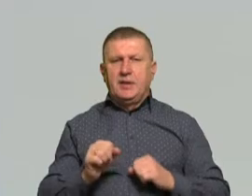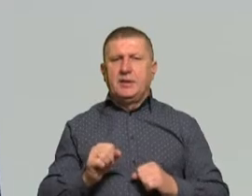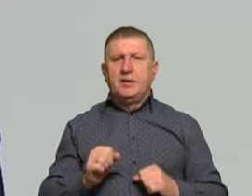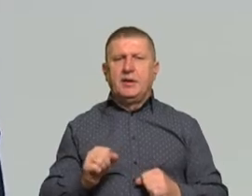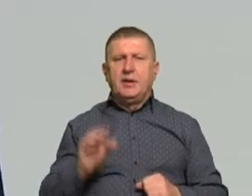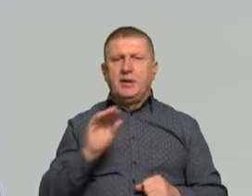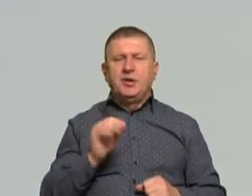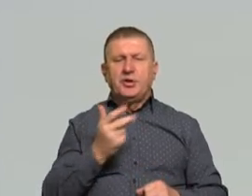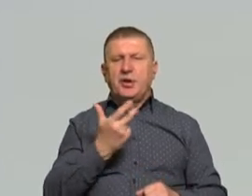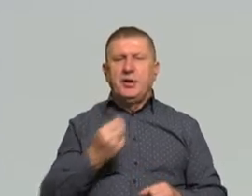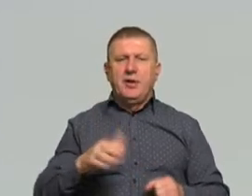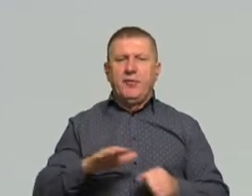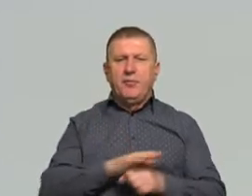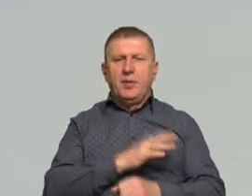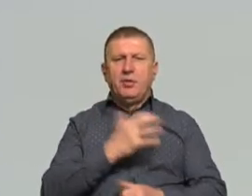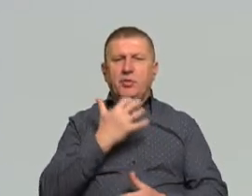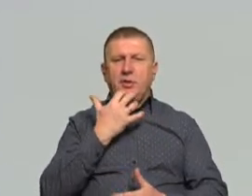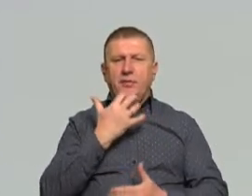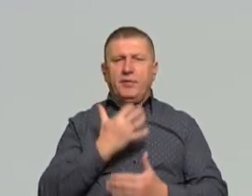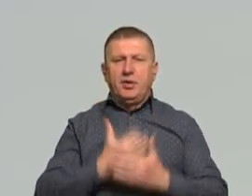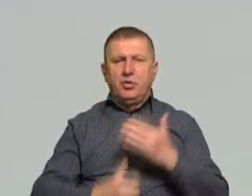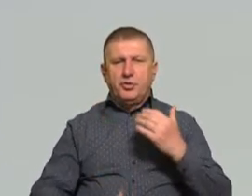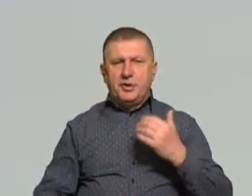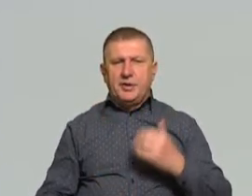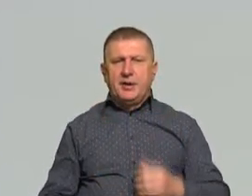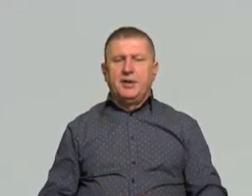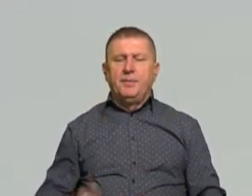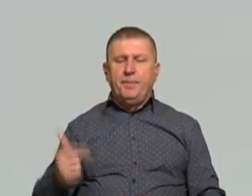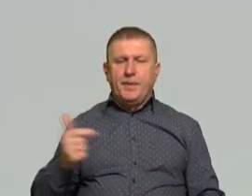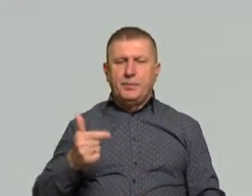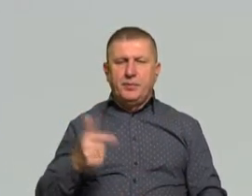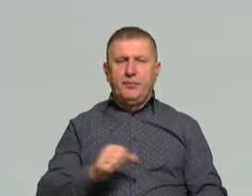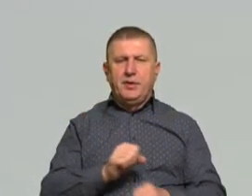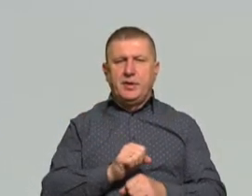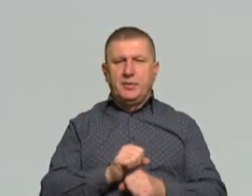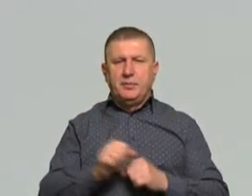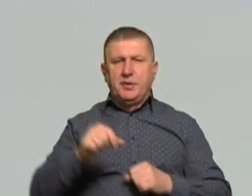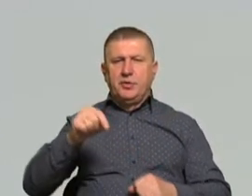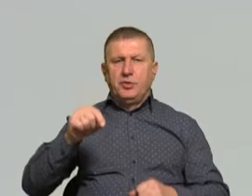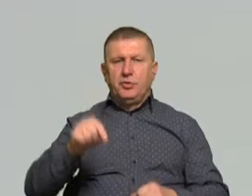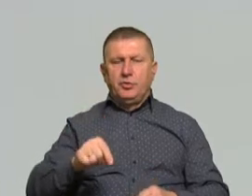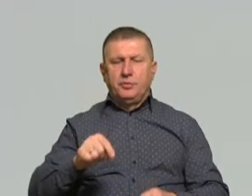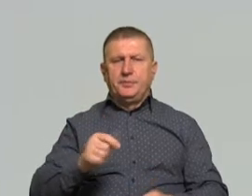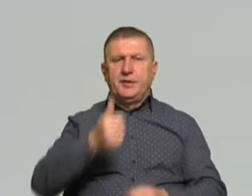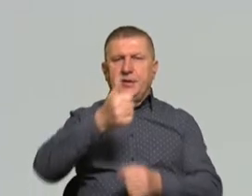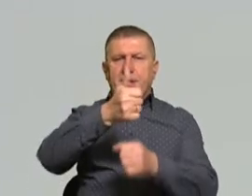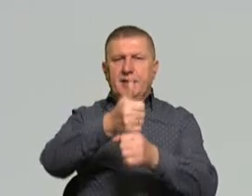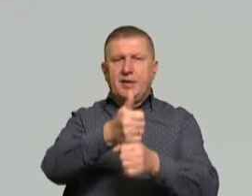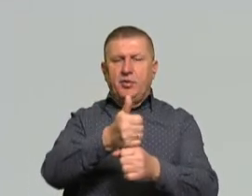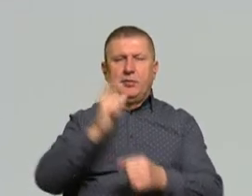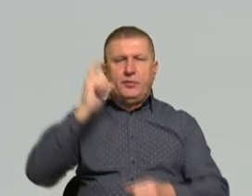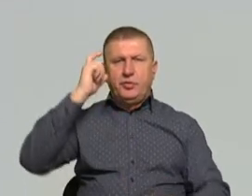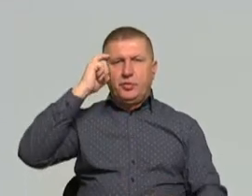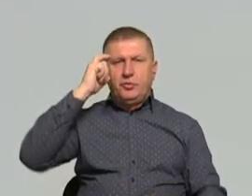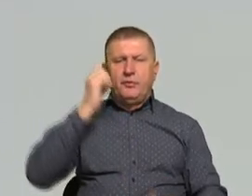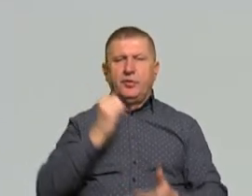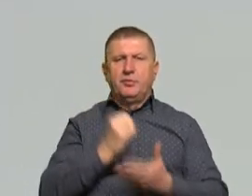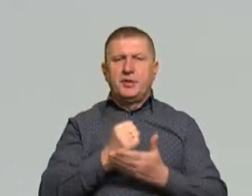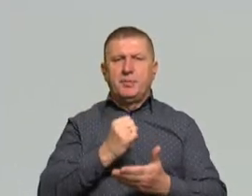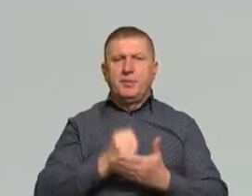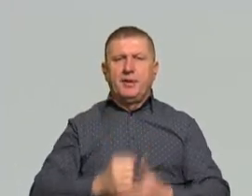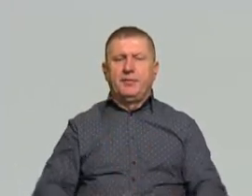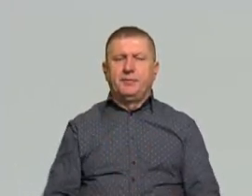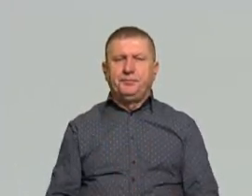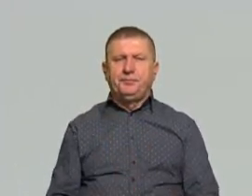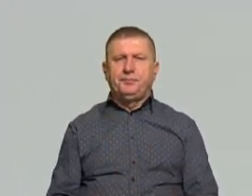jeszcze w pełni wykorzystane, natomiast powinny być tutaj, powinny stanowić istotny element w